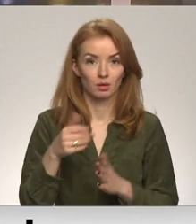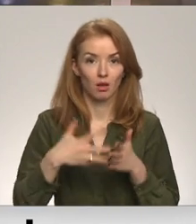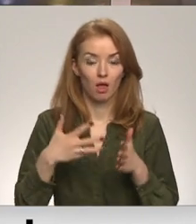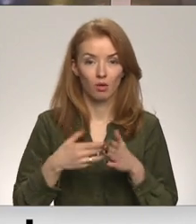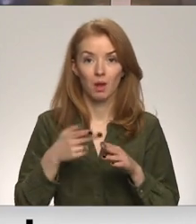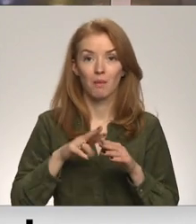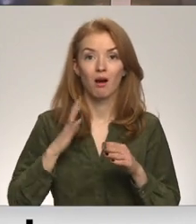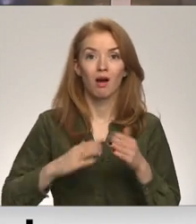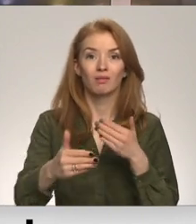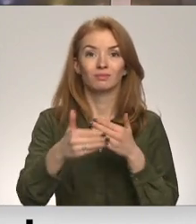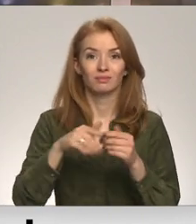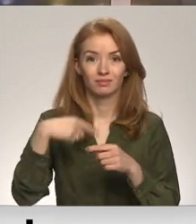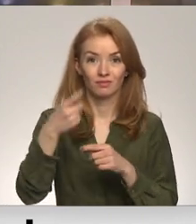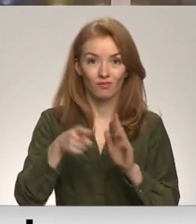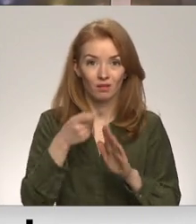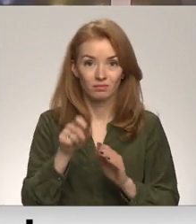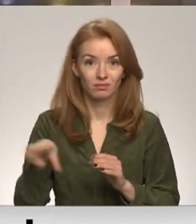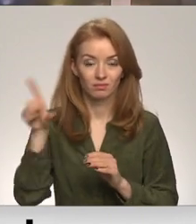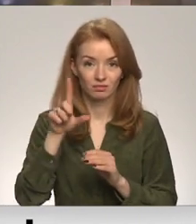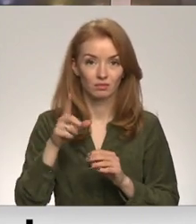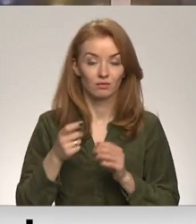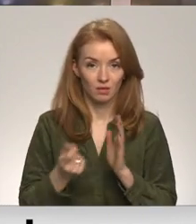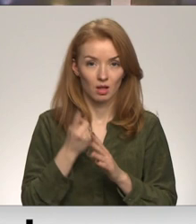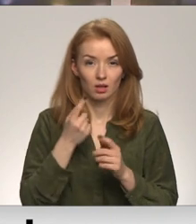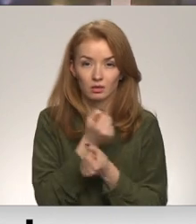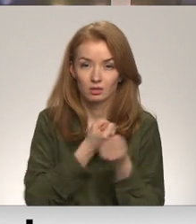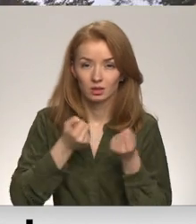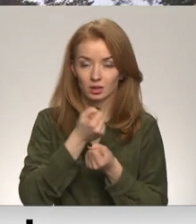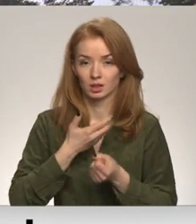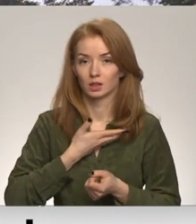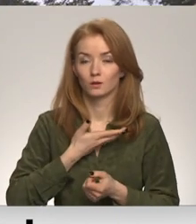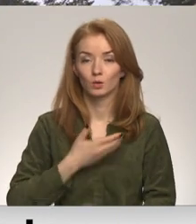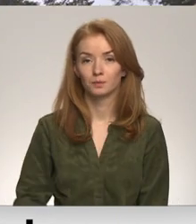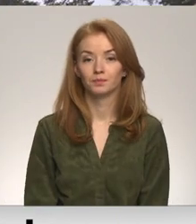tāpēc gaidāmais tarifu kāpums liks dzīvot taupīgāk.